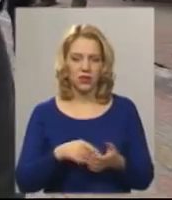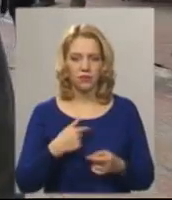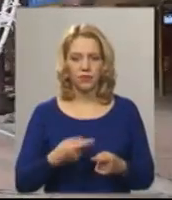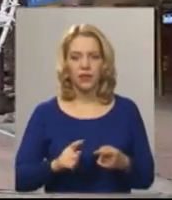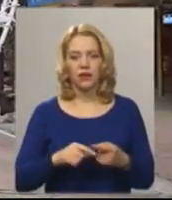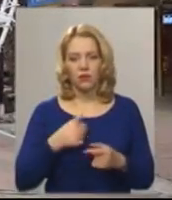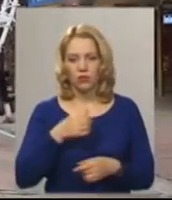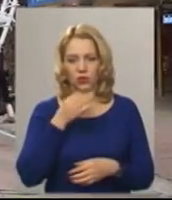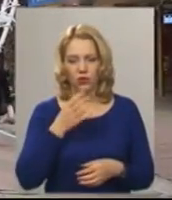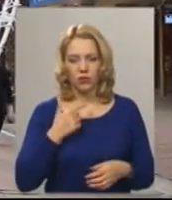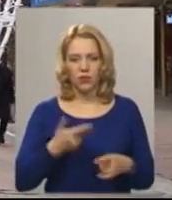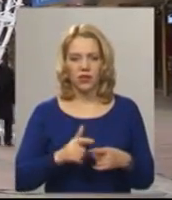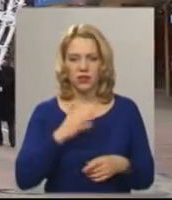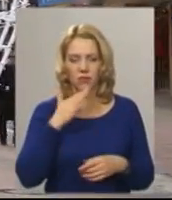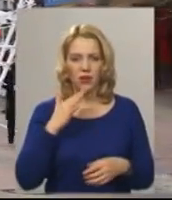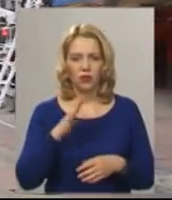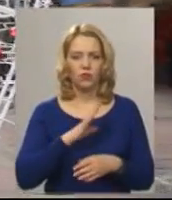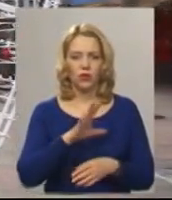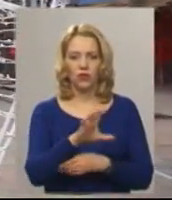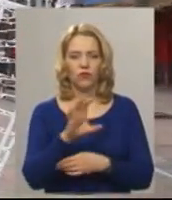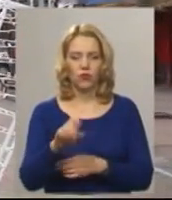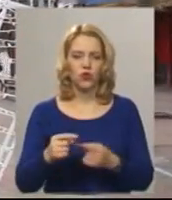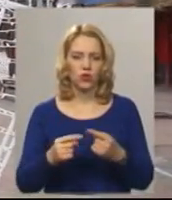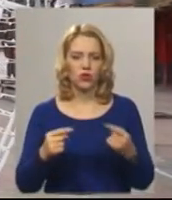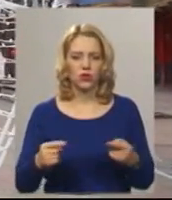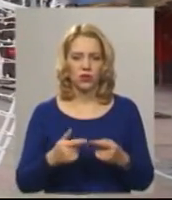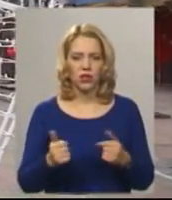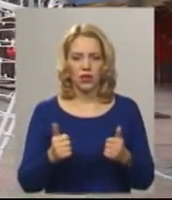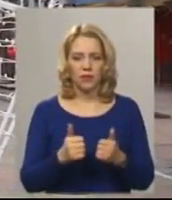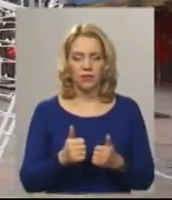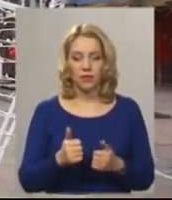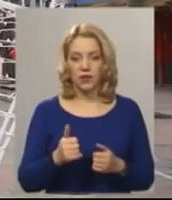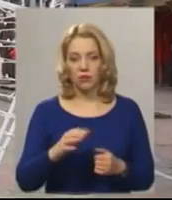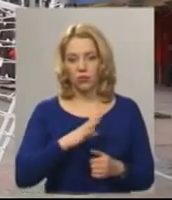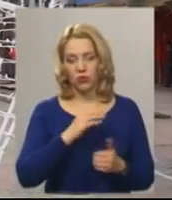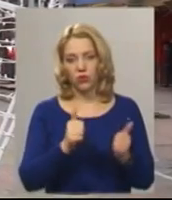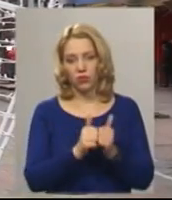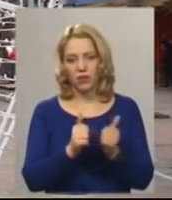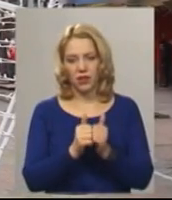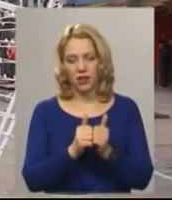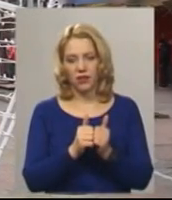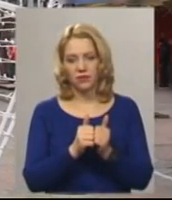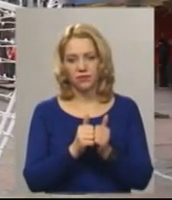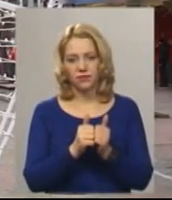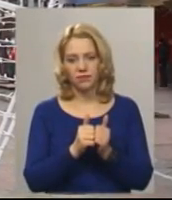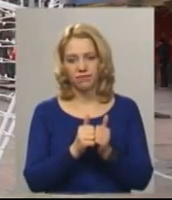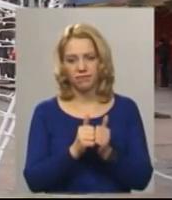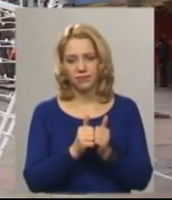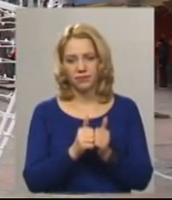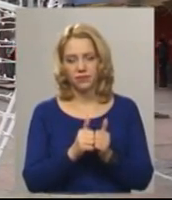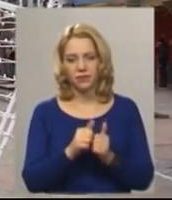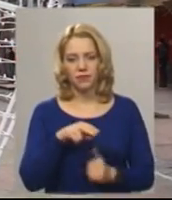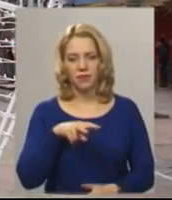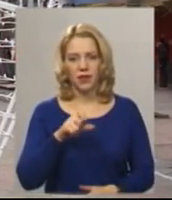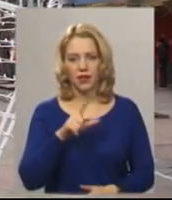Звісно, подобається. У нас багато було фотозон. Біля кінотеатра «Планети» була фотозона. Була біля плази